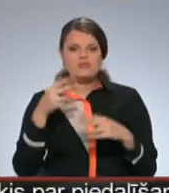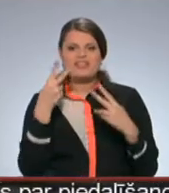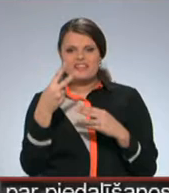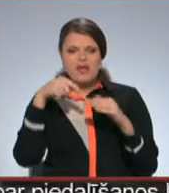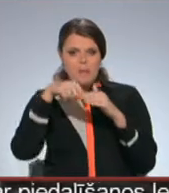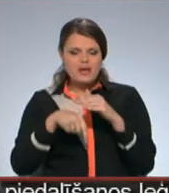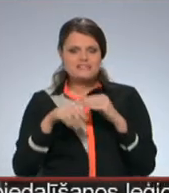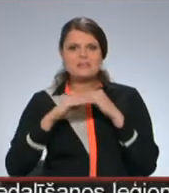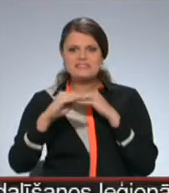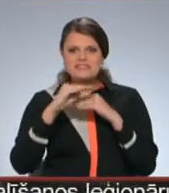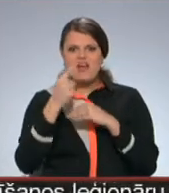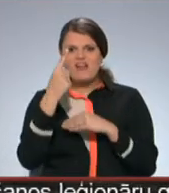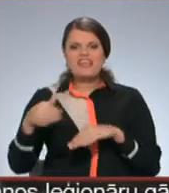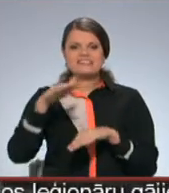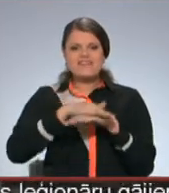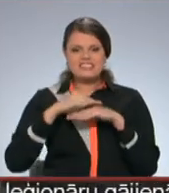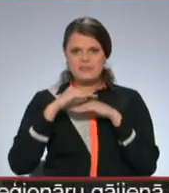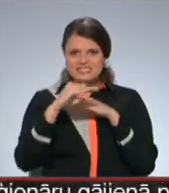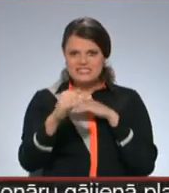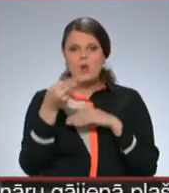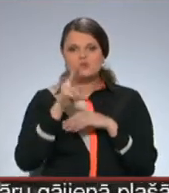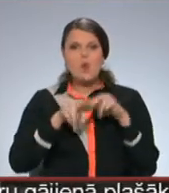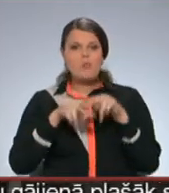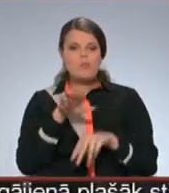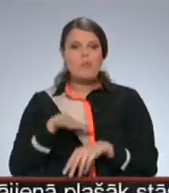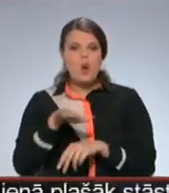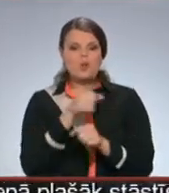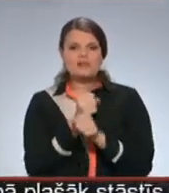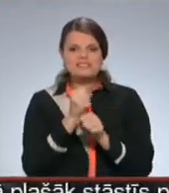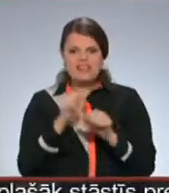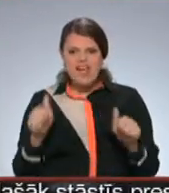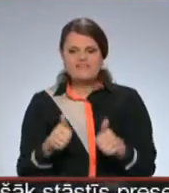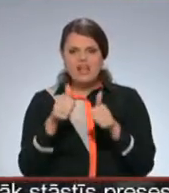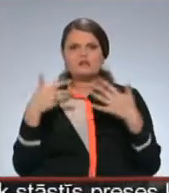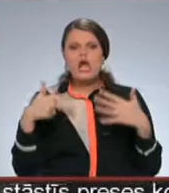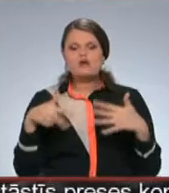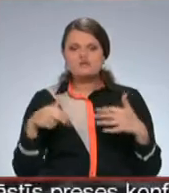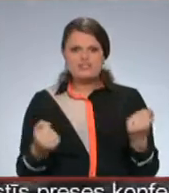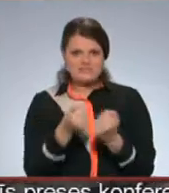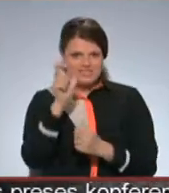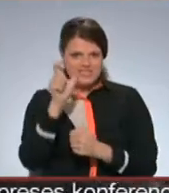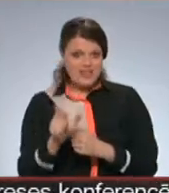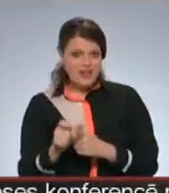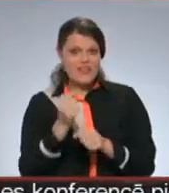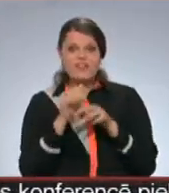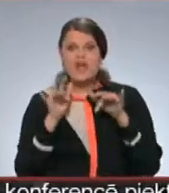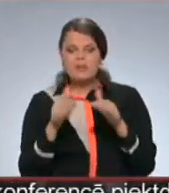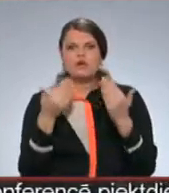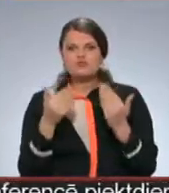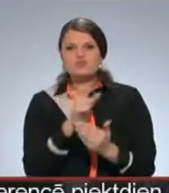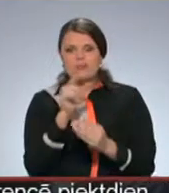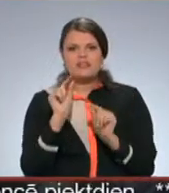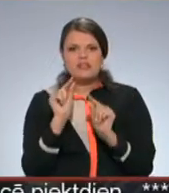pazemes stāvi un 1 virszemes stāvs un būvlaukumā vienlaikus strādā vairāk kā 80 strādnieki. Darbu gaita šobrīd mazliet